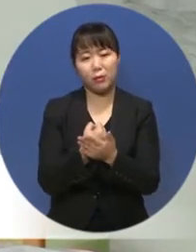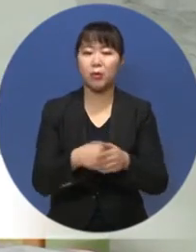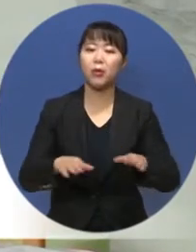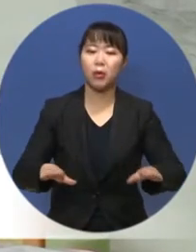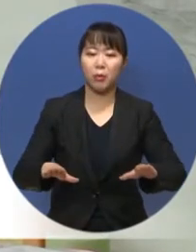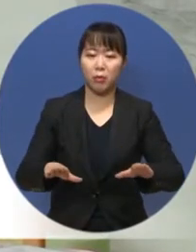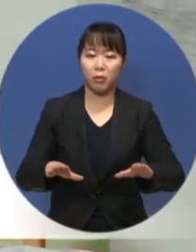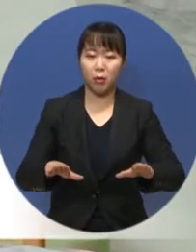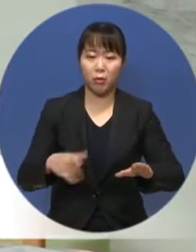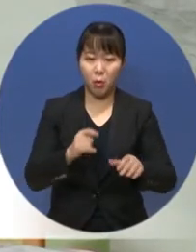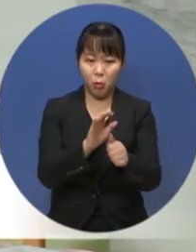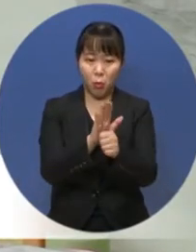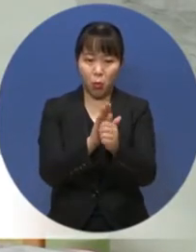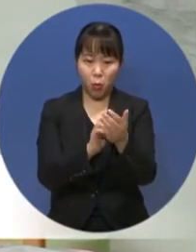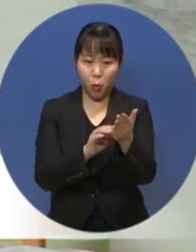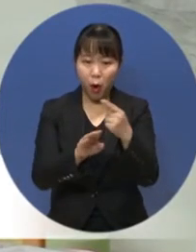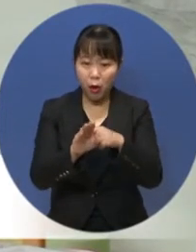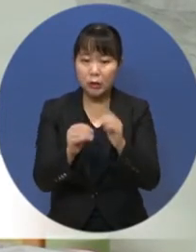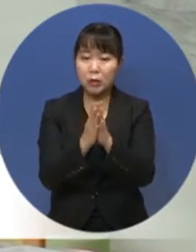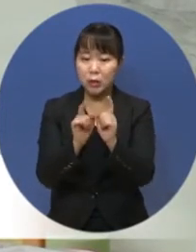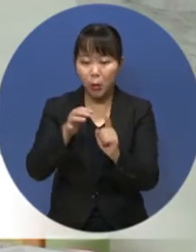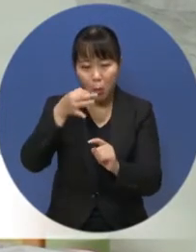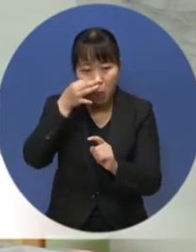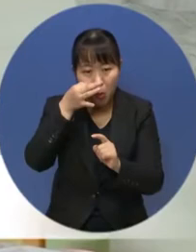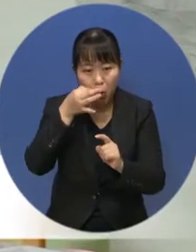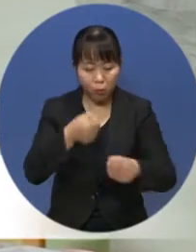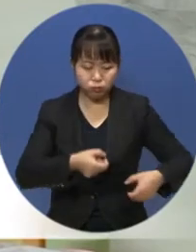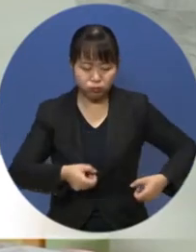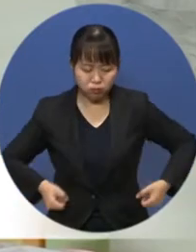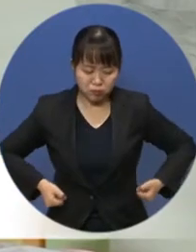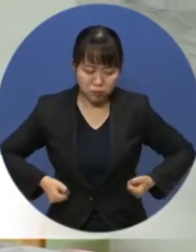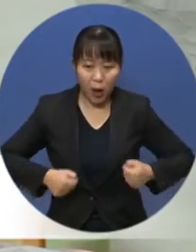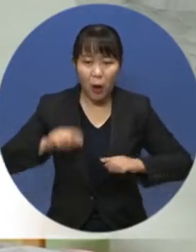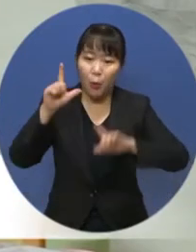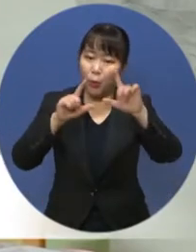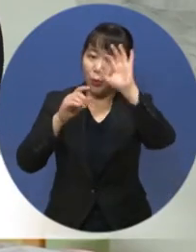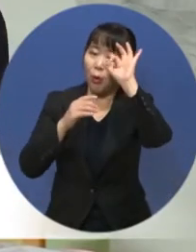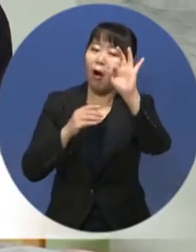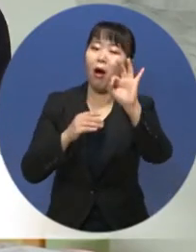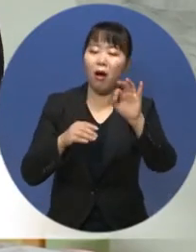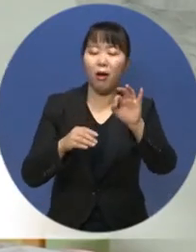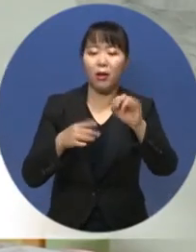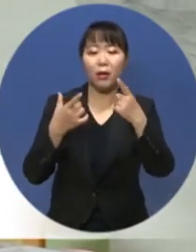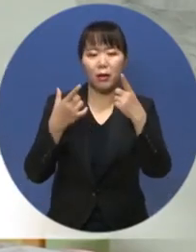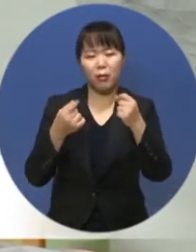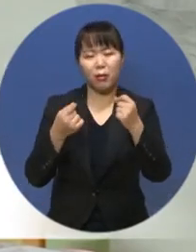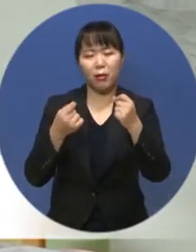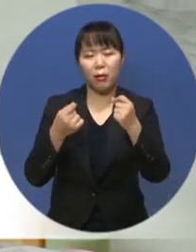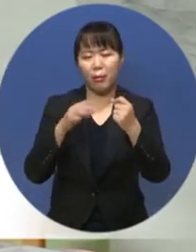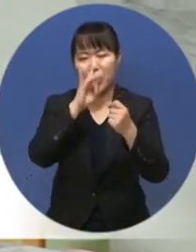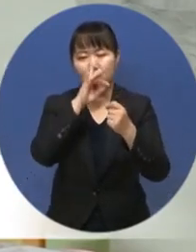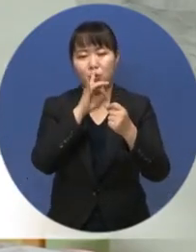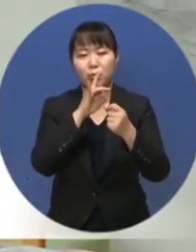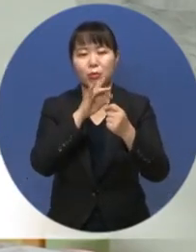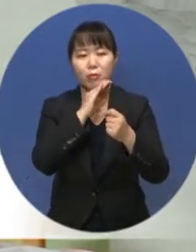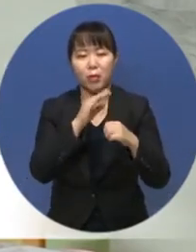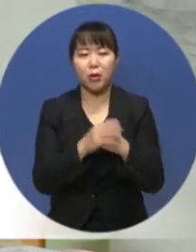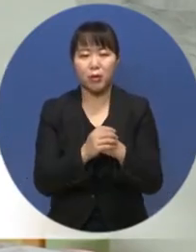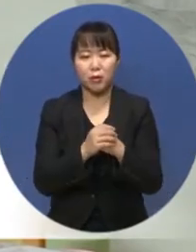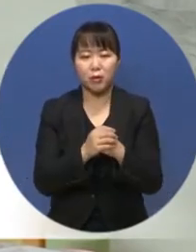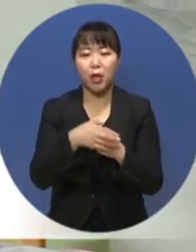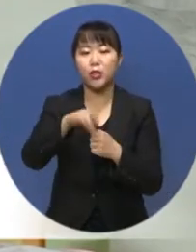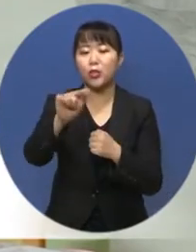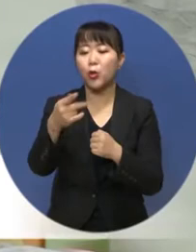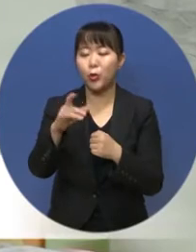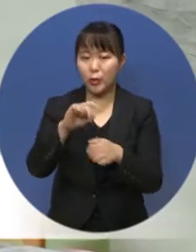이제 하고 나니까 직접 현장을 보고 그분들이 끄는 모습을 보니까 이제는 이렇게 하면 안 되겠다. 좀 전동차 시계로